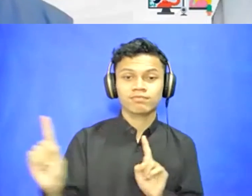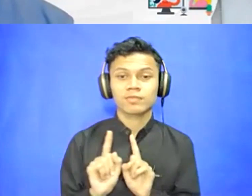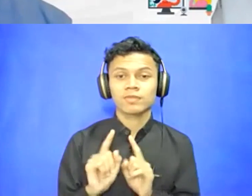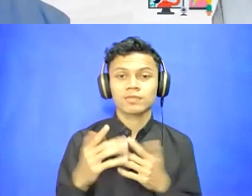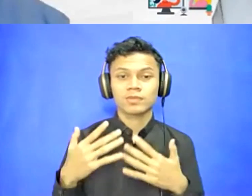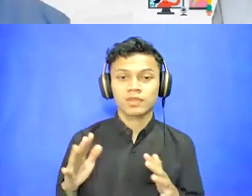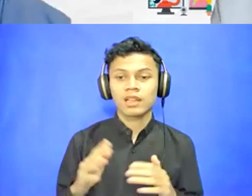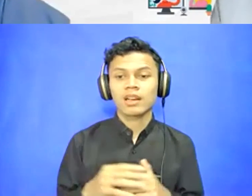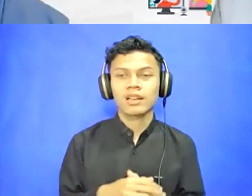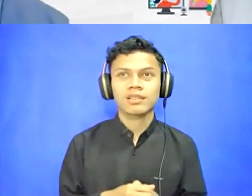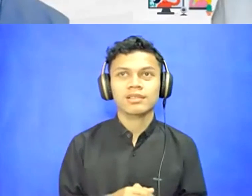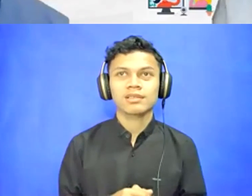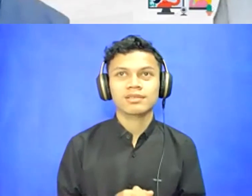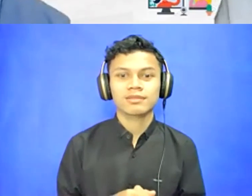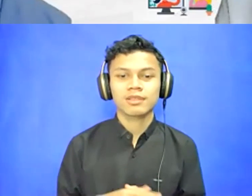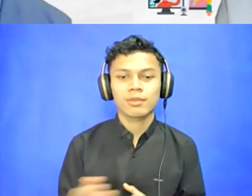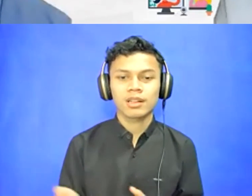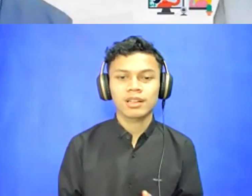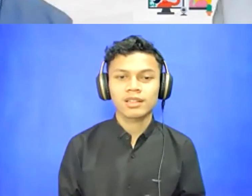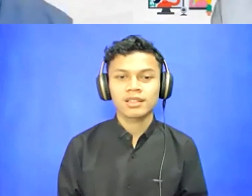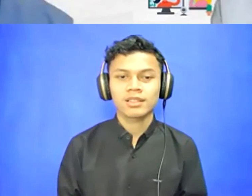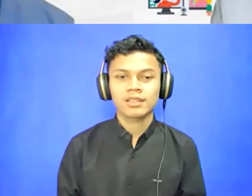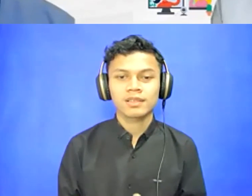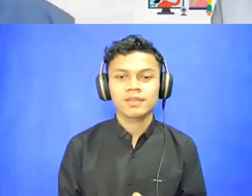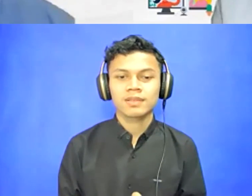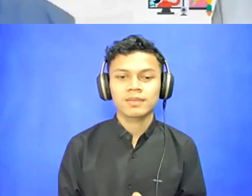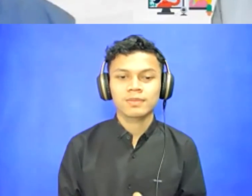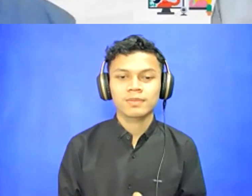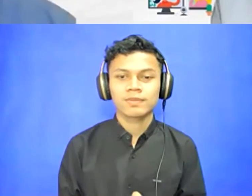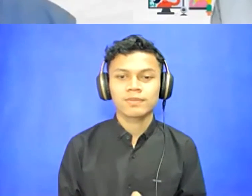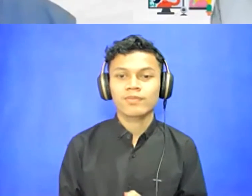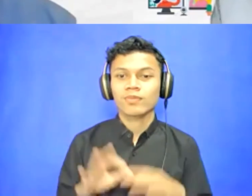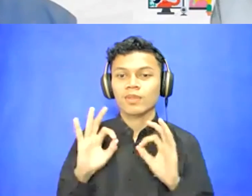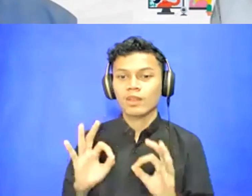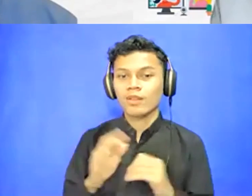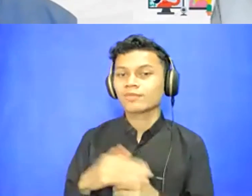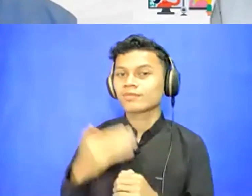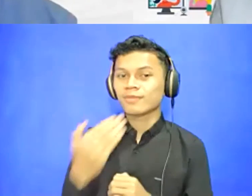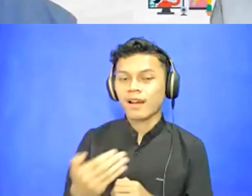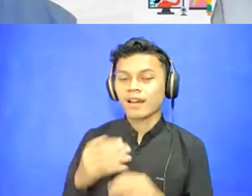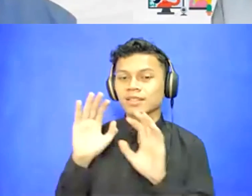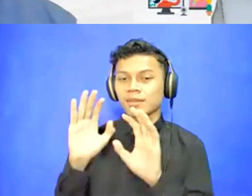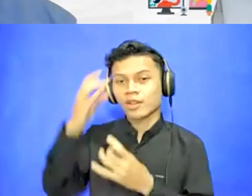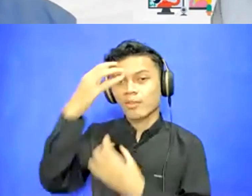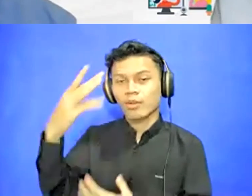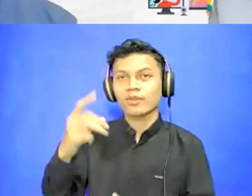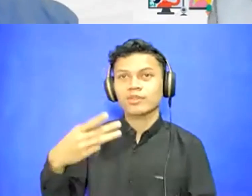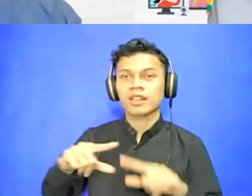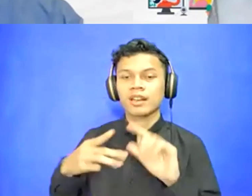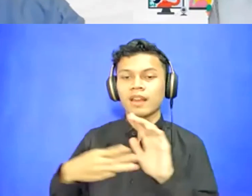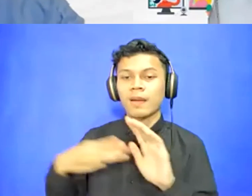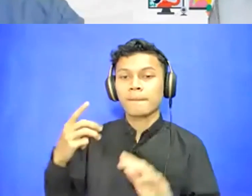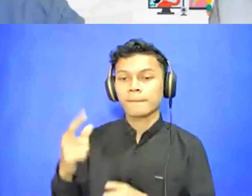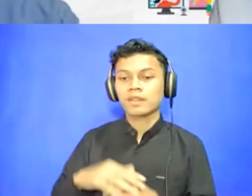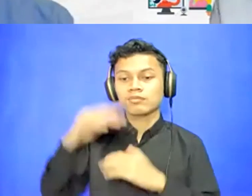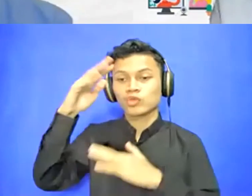biasa. Profesor Rimmer sudah jago berbahasa Indonesia. Terima kasih banyak Profesor Rimmer ya. Mudah-mudahan ini bukan